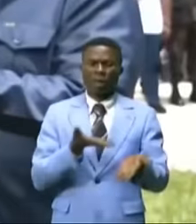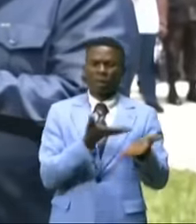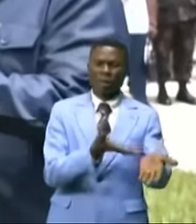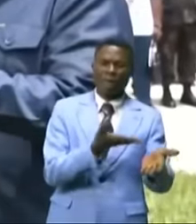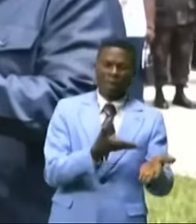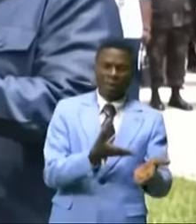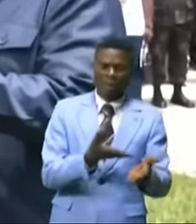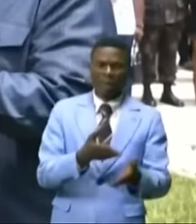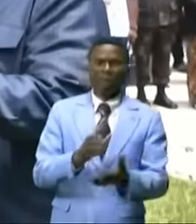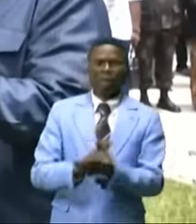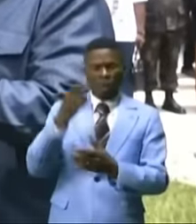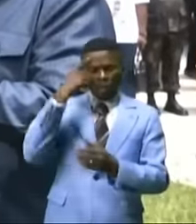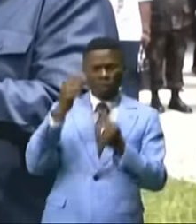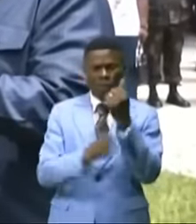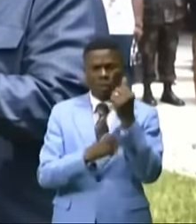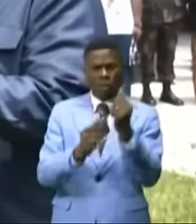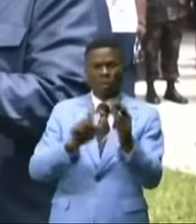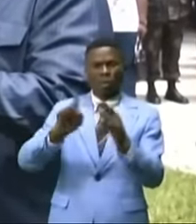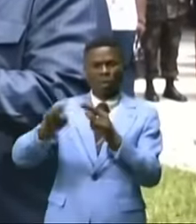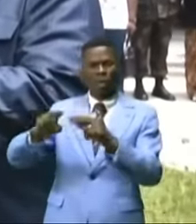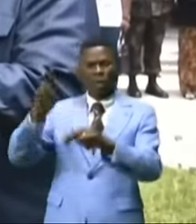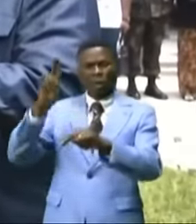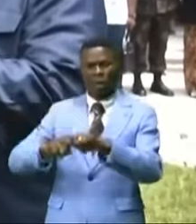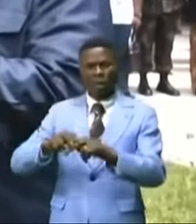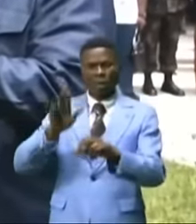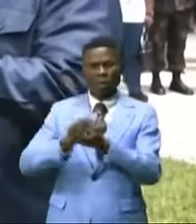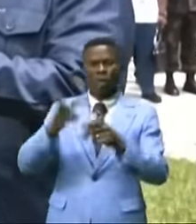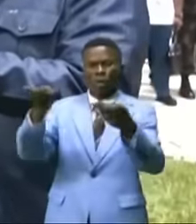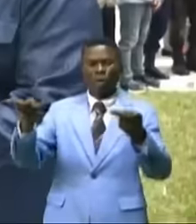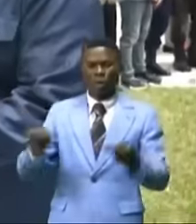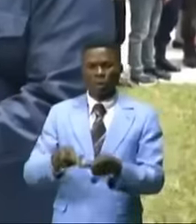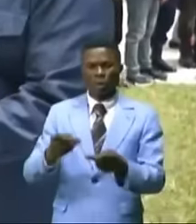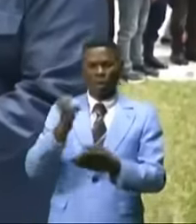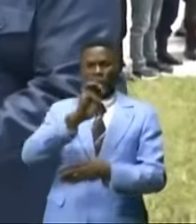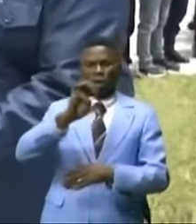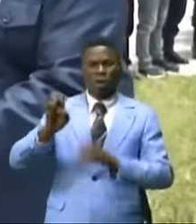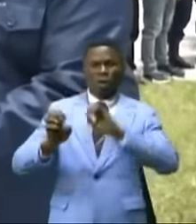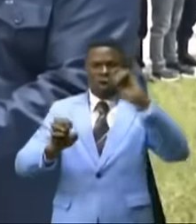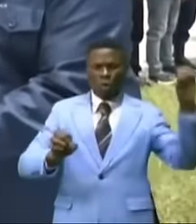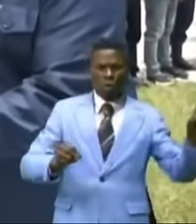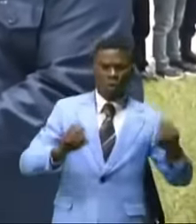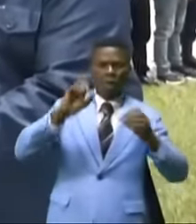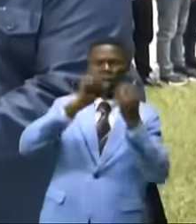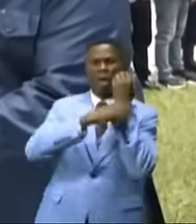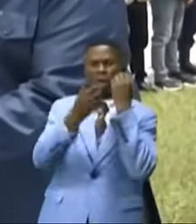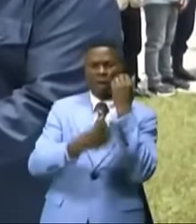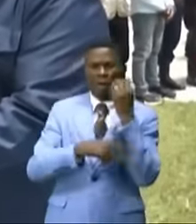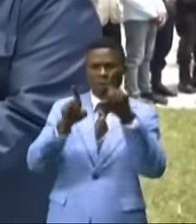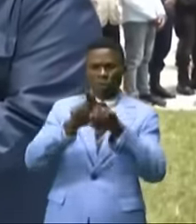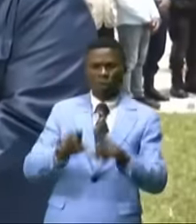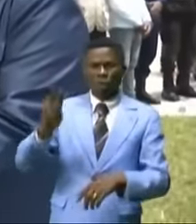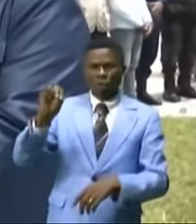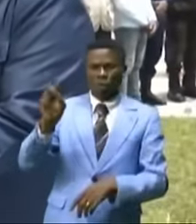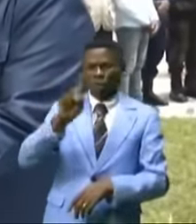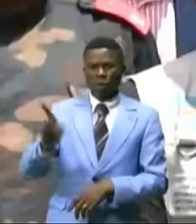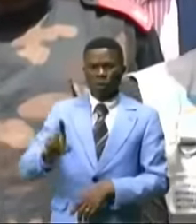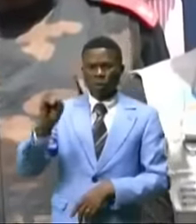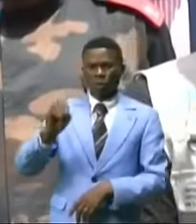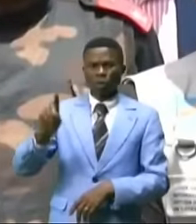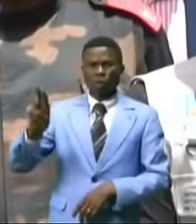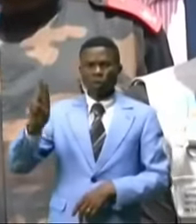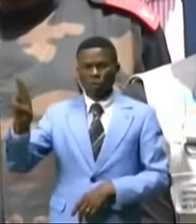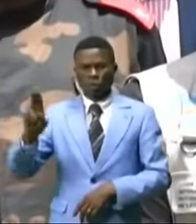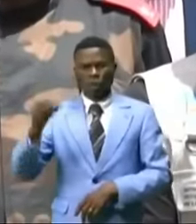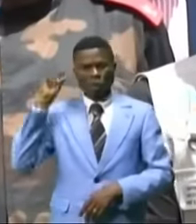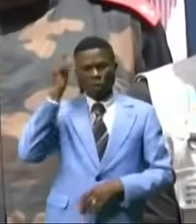humanitaire destinée aux déplacés nouvellement installés dans différents sites de la partie ouest de Goma et de Nzulo. C'est le gouverneur militaire du Nord Kivu